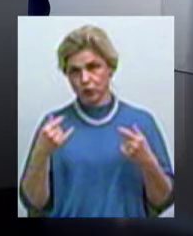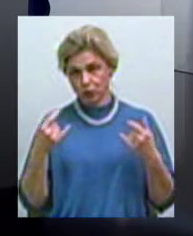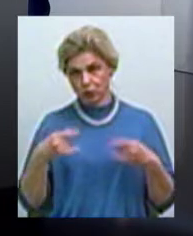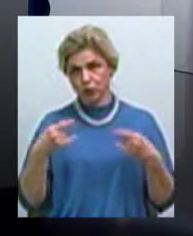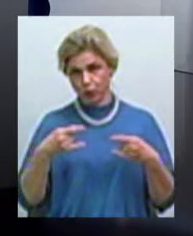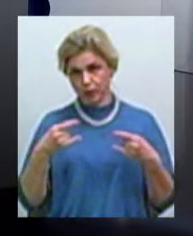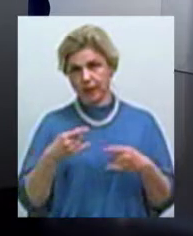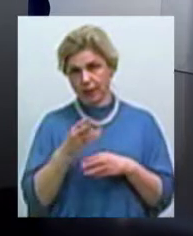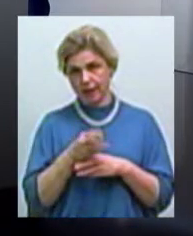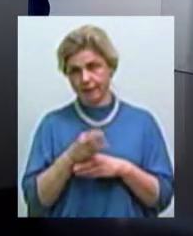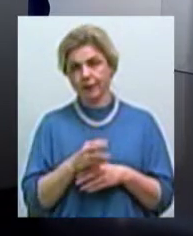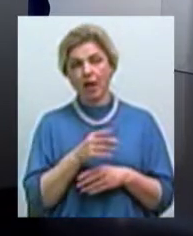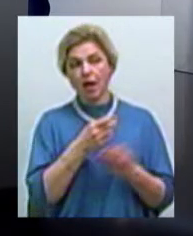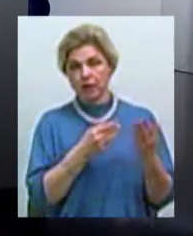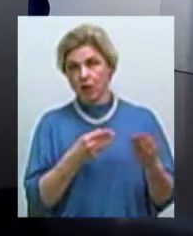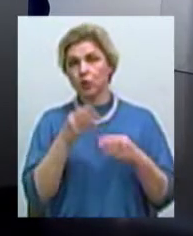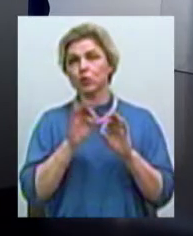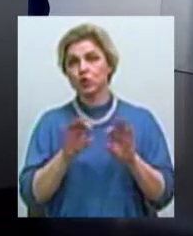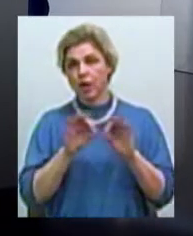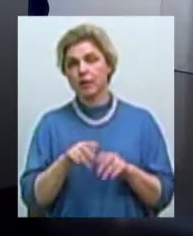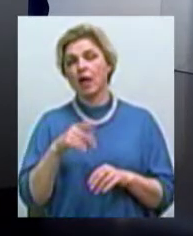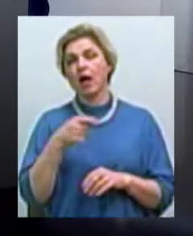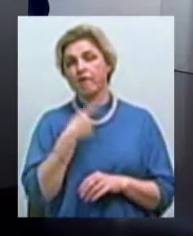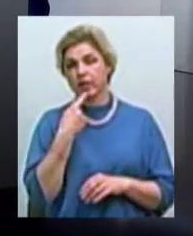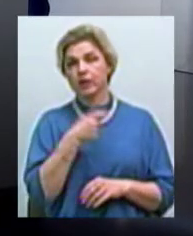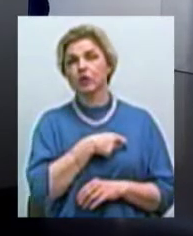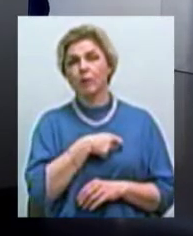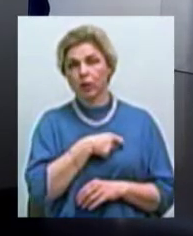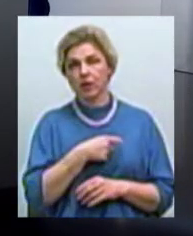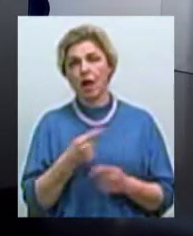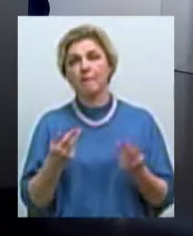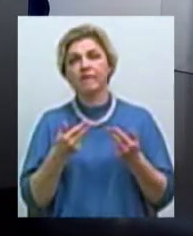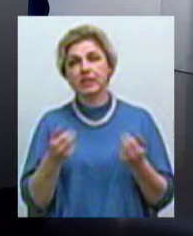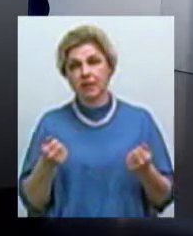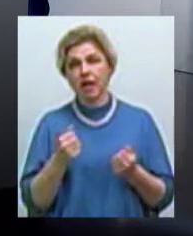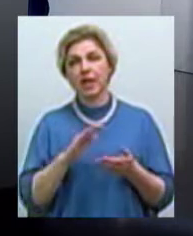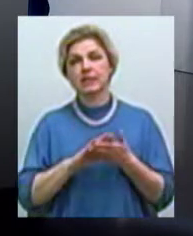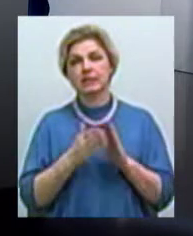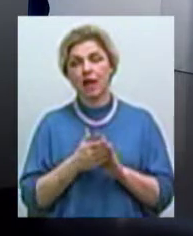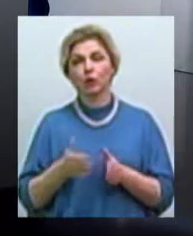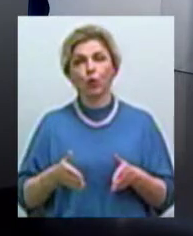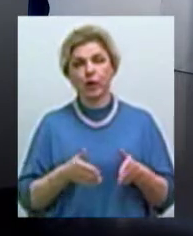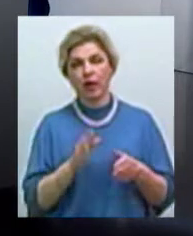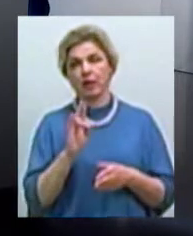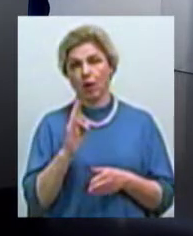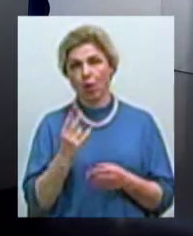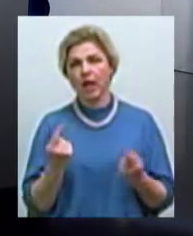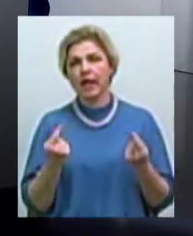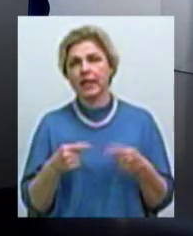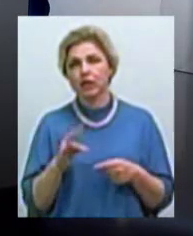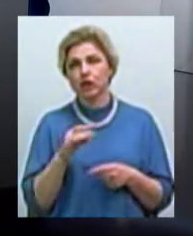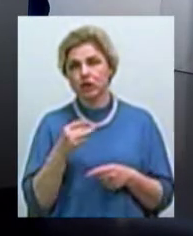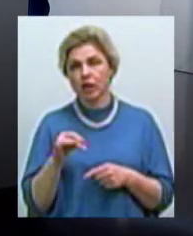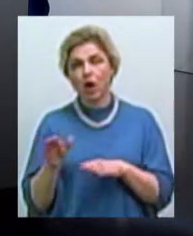Анатолійович, як зазначено в сюжеті, депутати обласної ради на сесії визнали стан доріг на Миколаївщині критичним. Пройшло